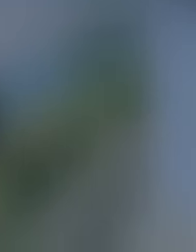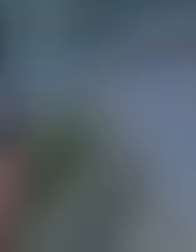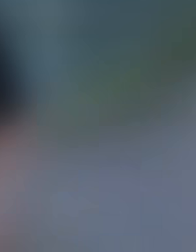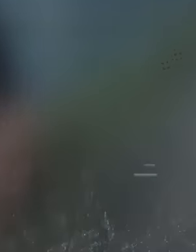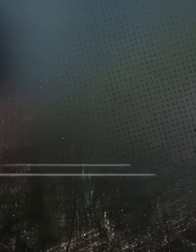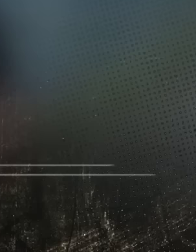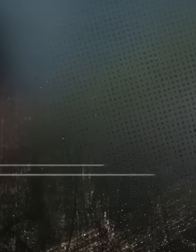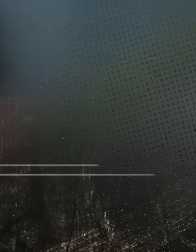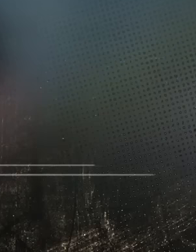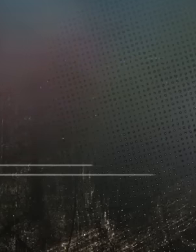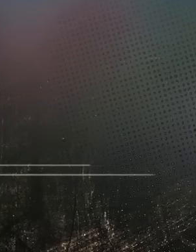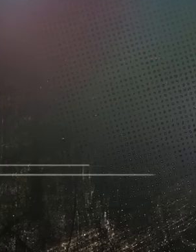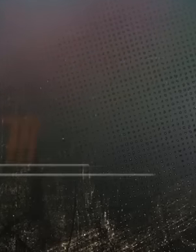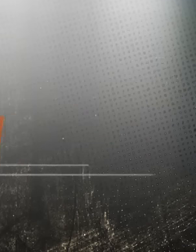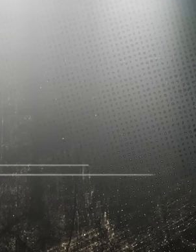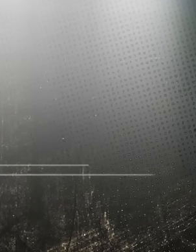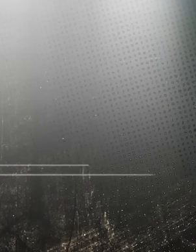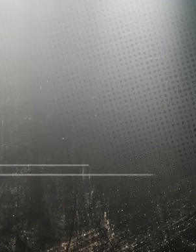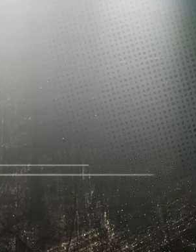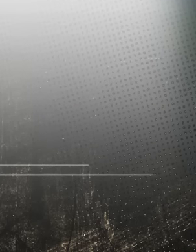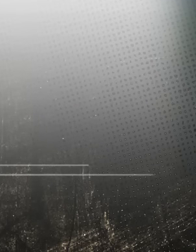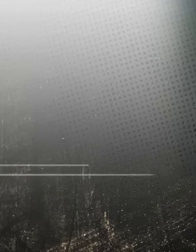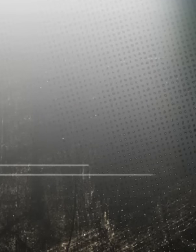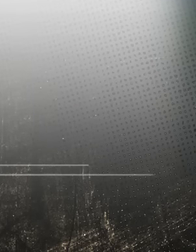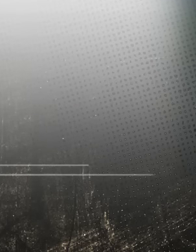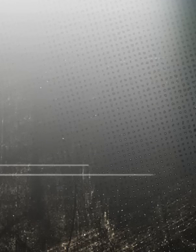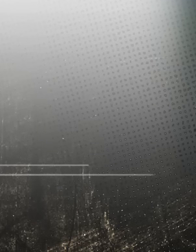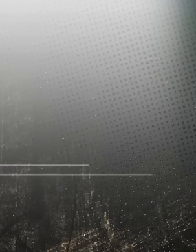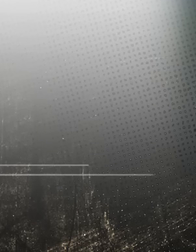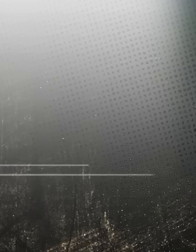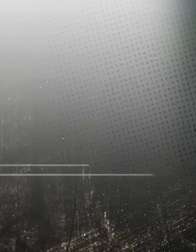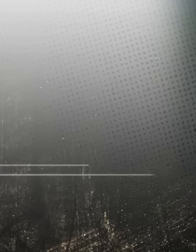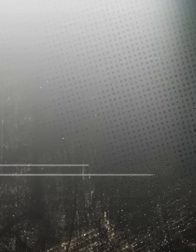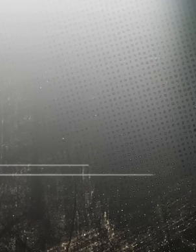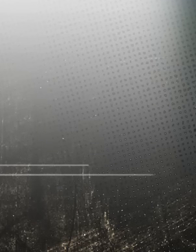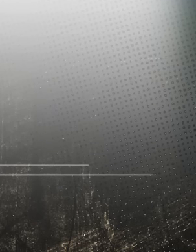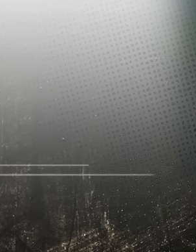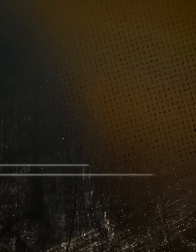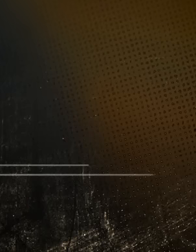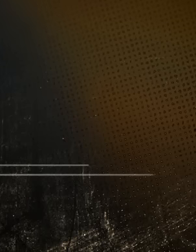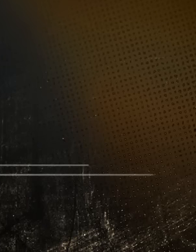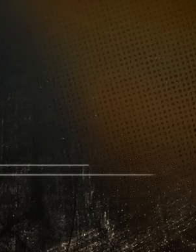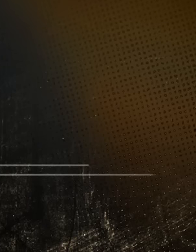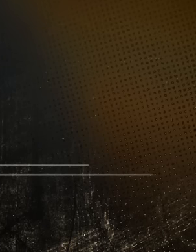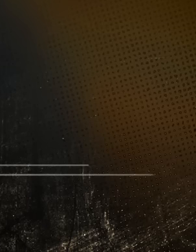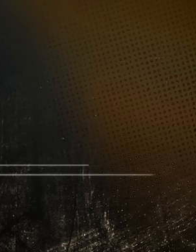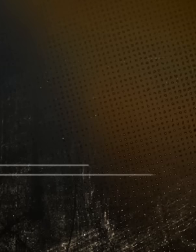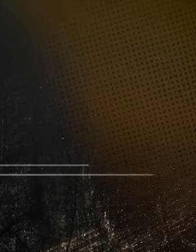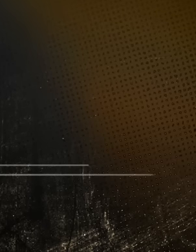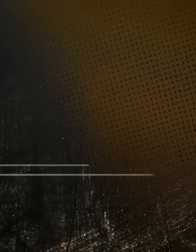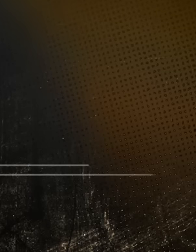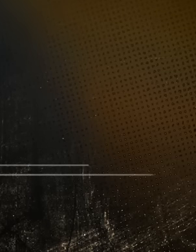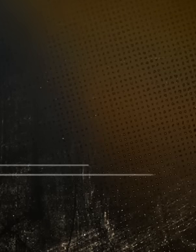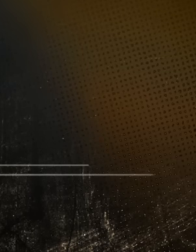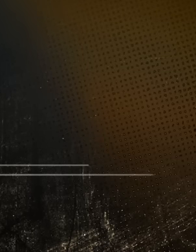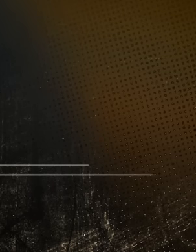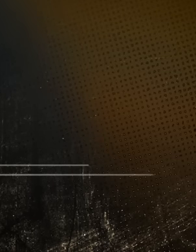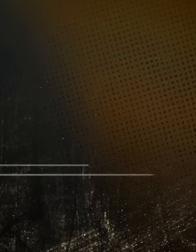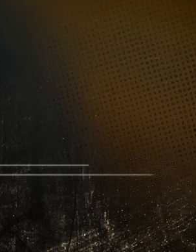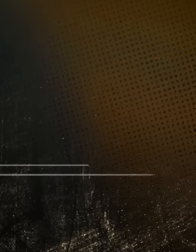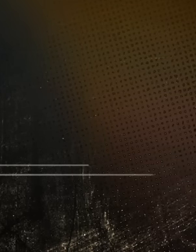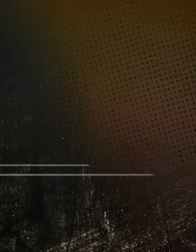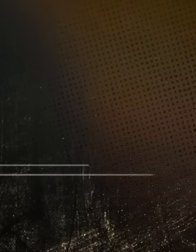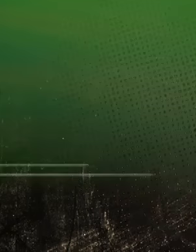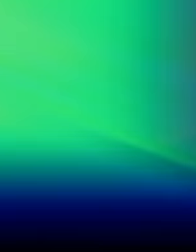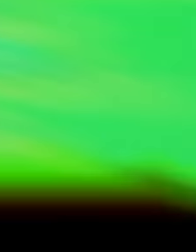한 유튜버가 피해자의 동의 없이 미량 집단 성폭행 사건의 판결문 그리고 피해자와의 통화 내용을 공개해 논란이